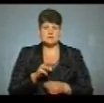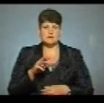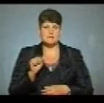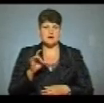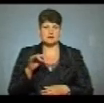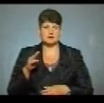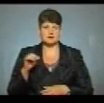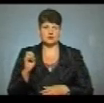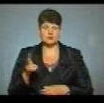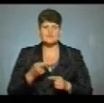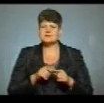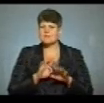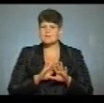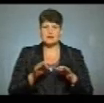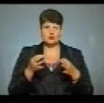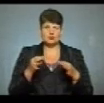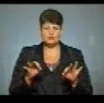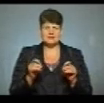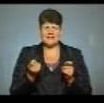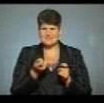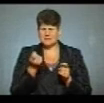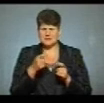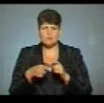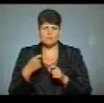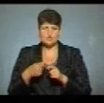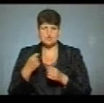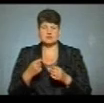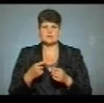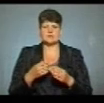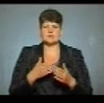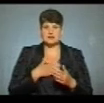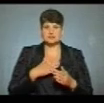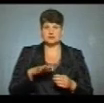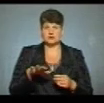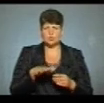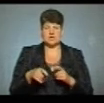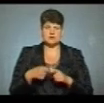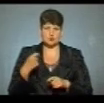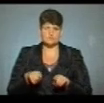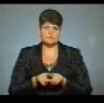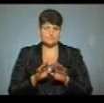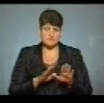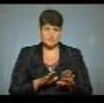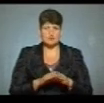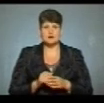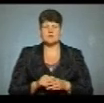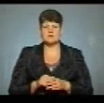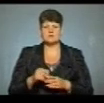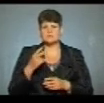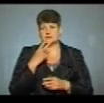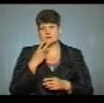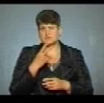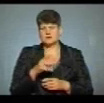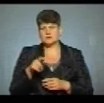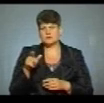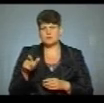є недопущення як дрібних правопорушень на вільних вами територіях, так і злочинів. Тобто дивиться на підозрілих осіб, дивиться, хтось,